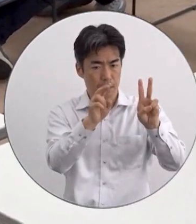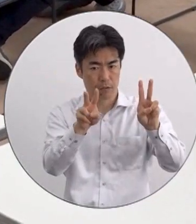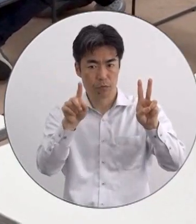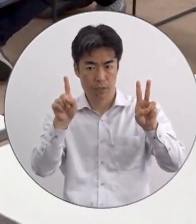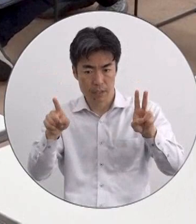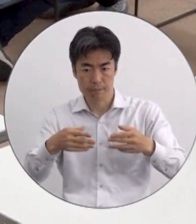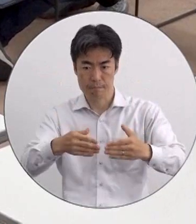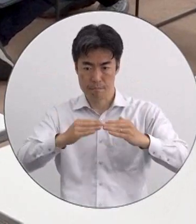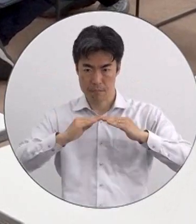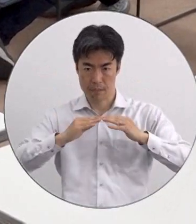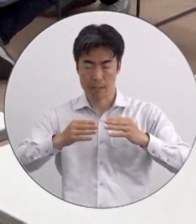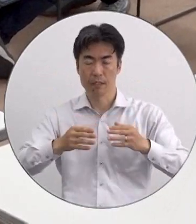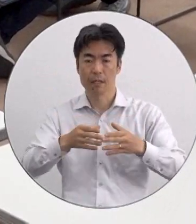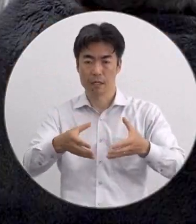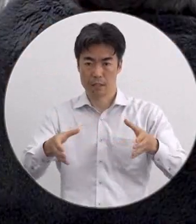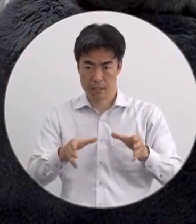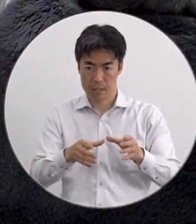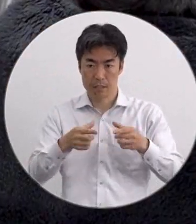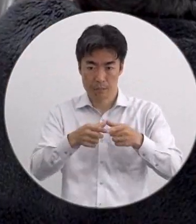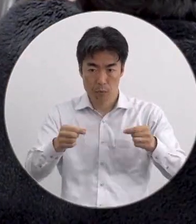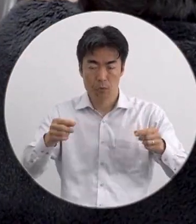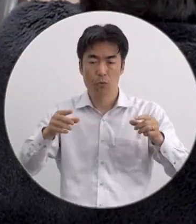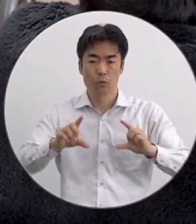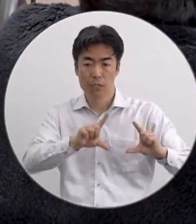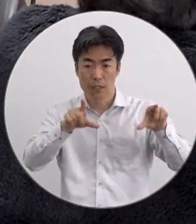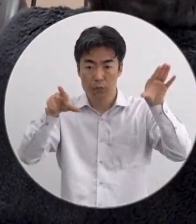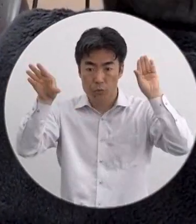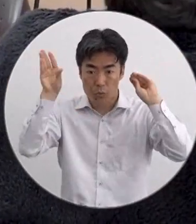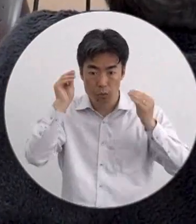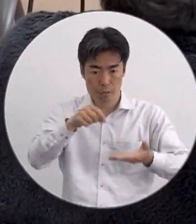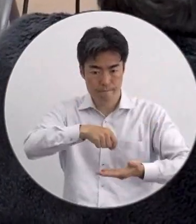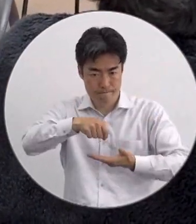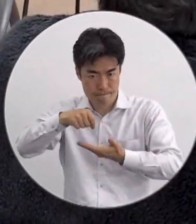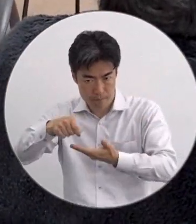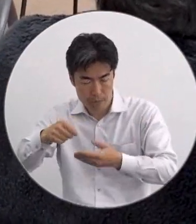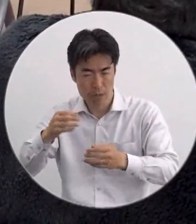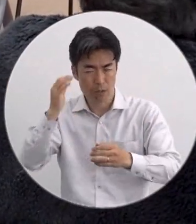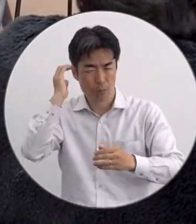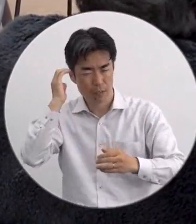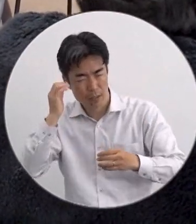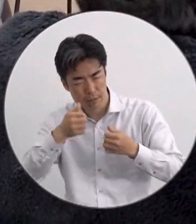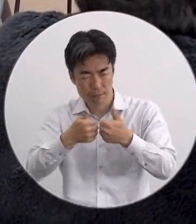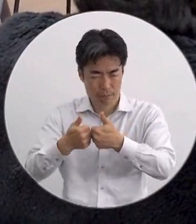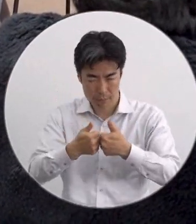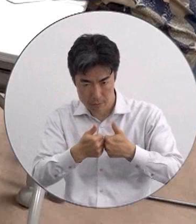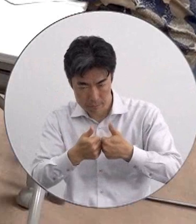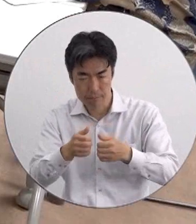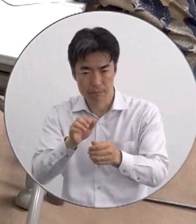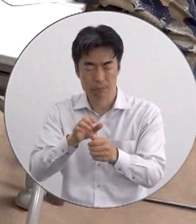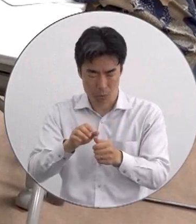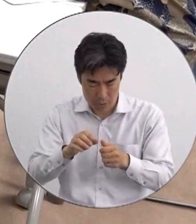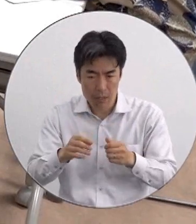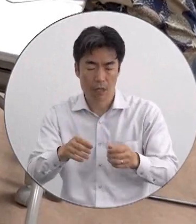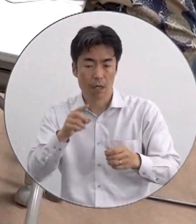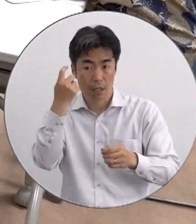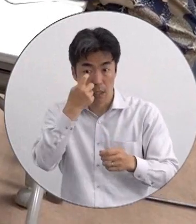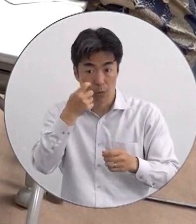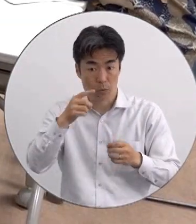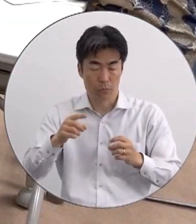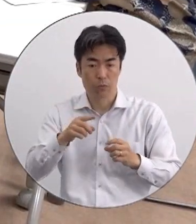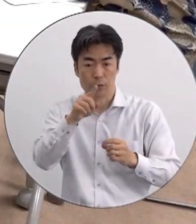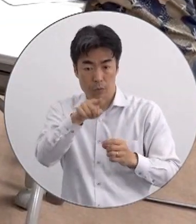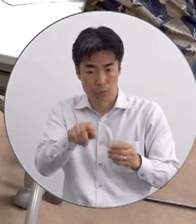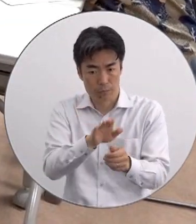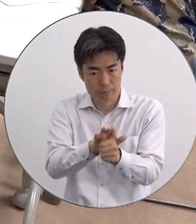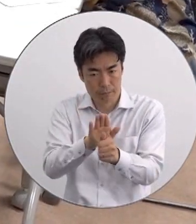設立しました。日本の生活情報を伝えたり、困りごとの相談など、外国の方へのサポート活